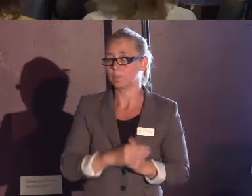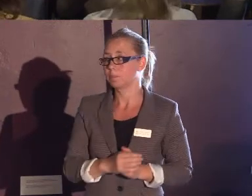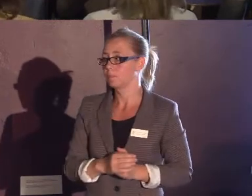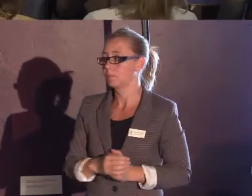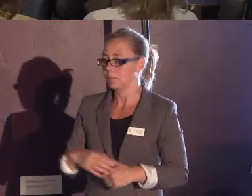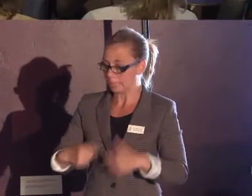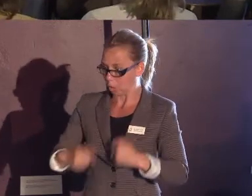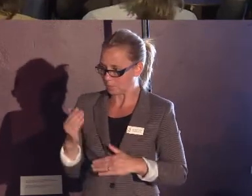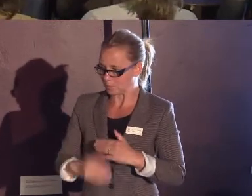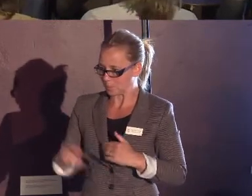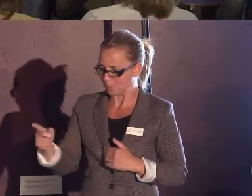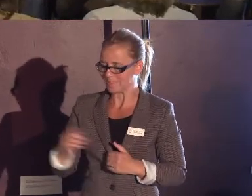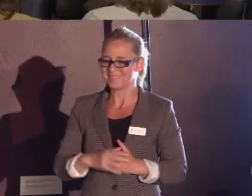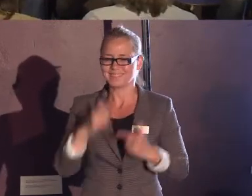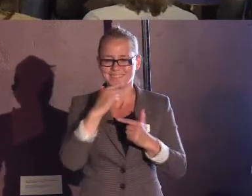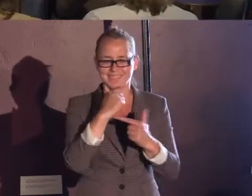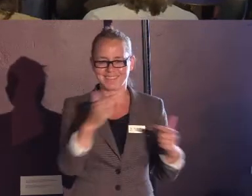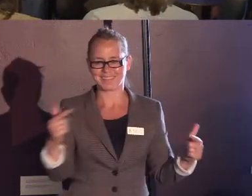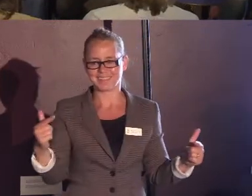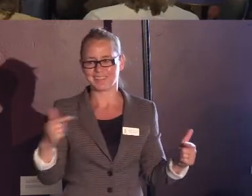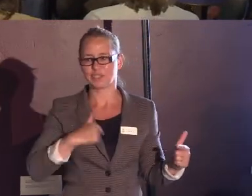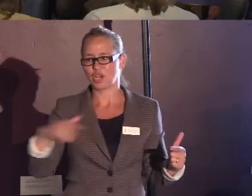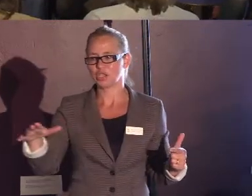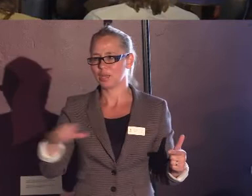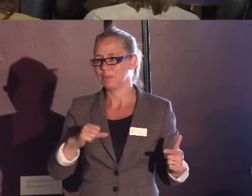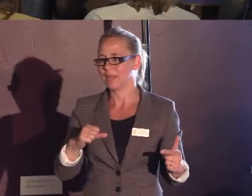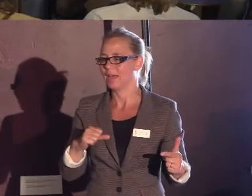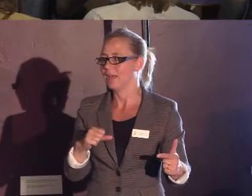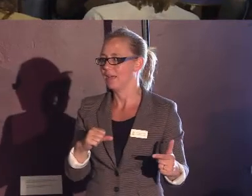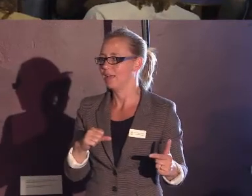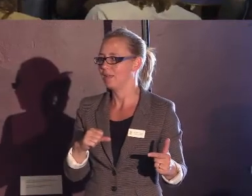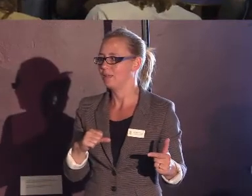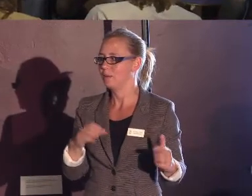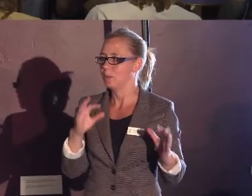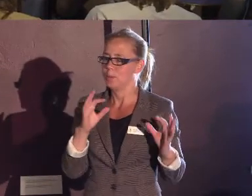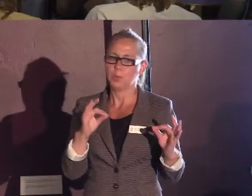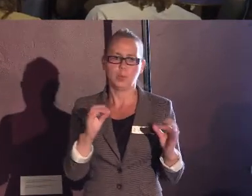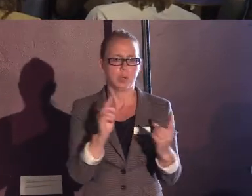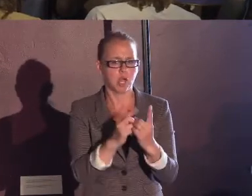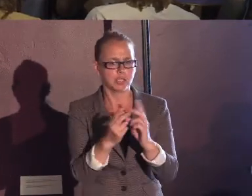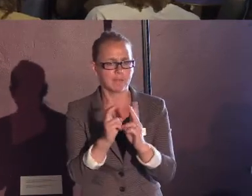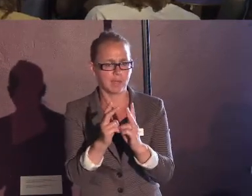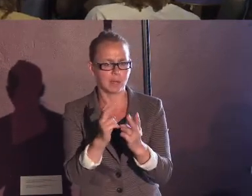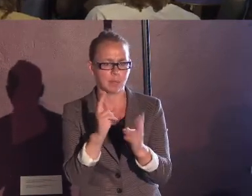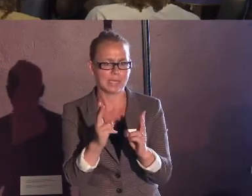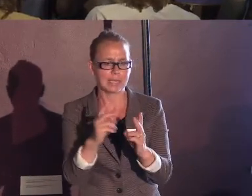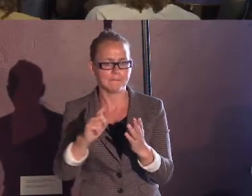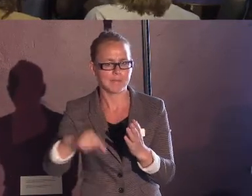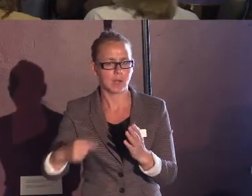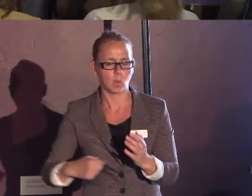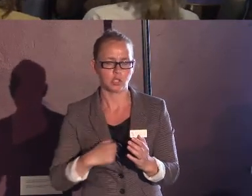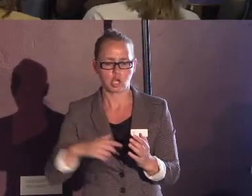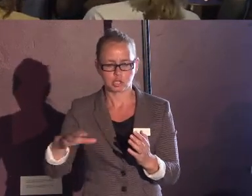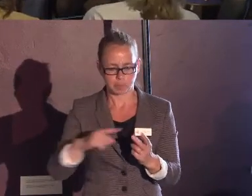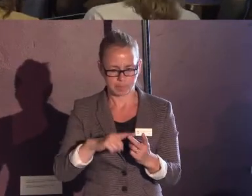var reklamen slut, PO. Tack så mycket. Jag tar med mig det här med, som ni har berättat, hur möter man varandra på lika villkor. Jag